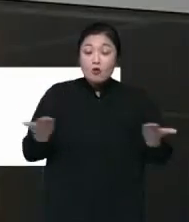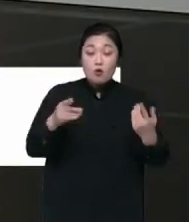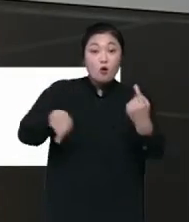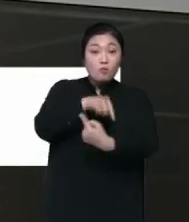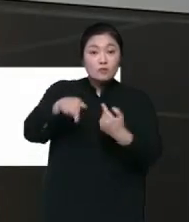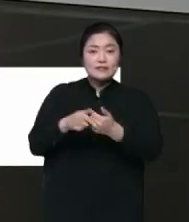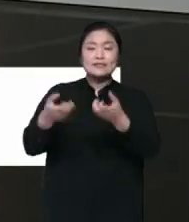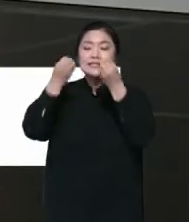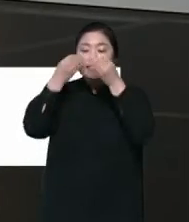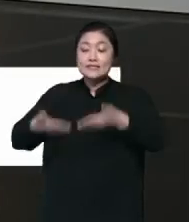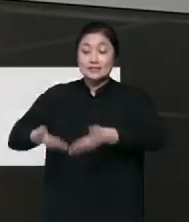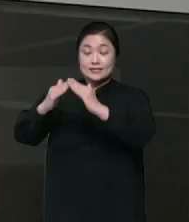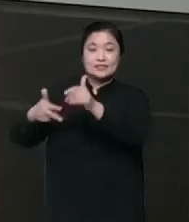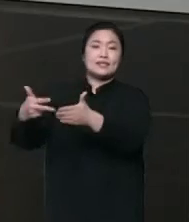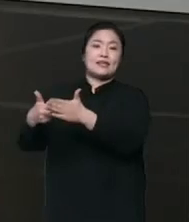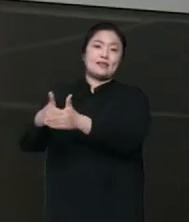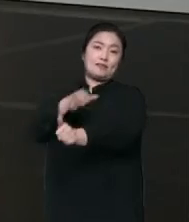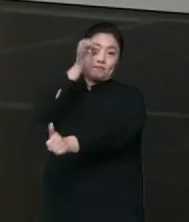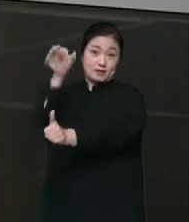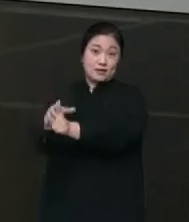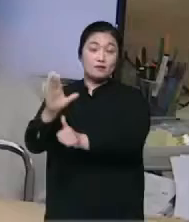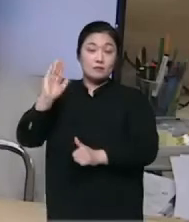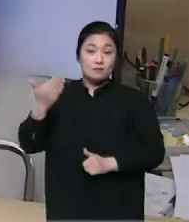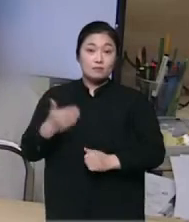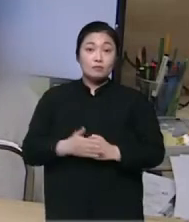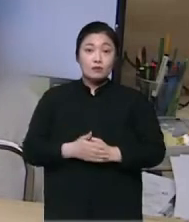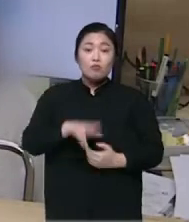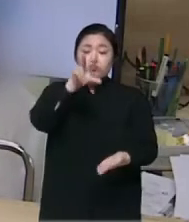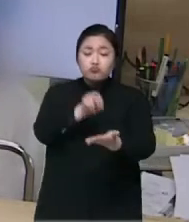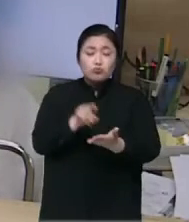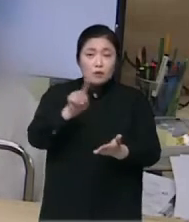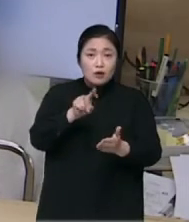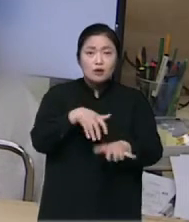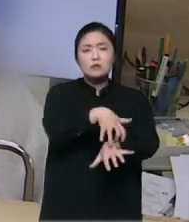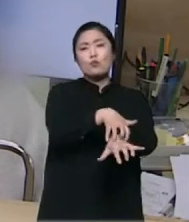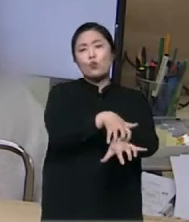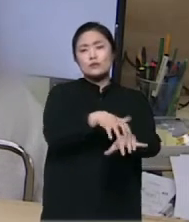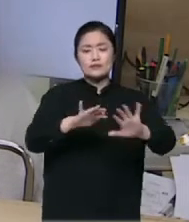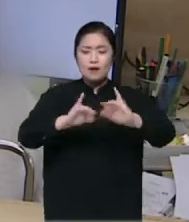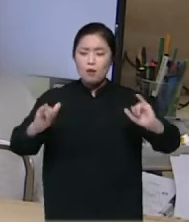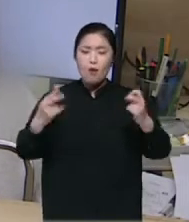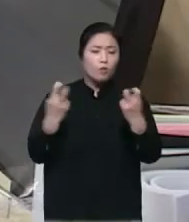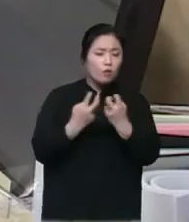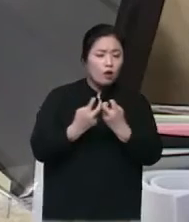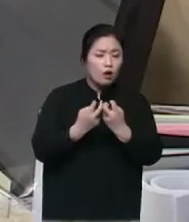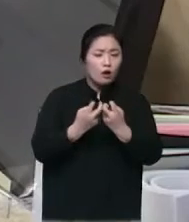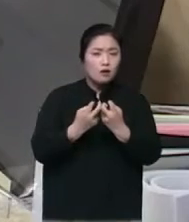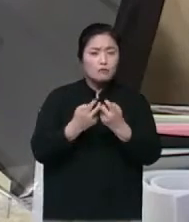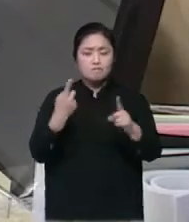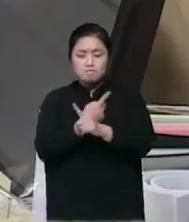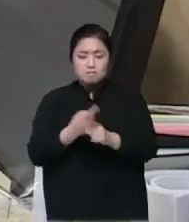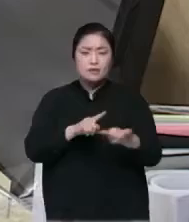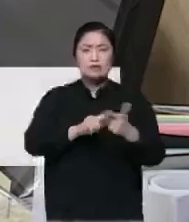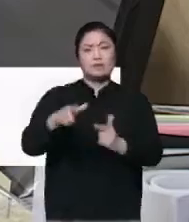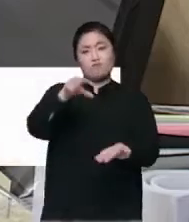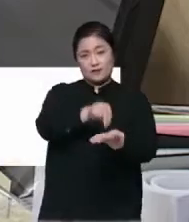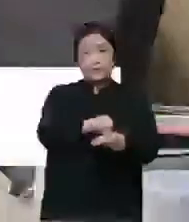새로 신설되는 재단이 맡게 됩니다. 문제는 전당 조직과 인력을 어떻게 개편하냐는